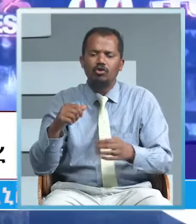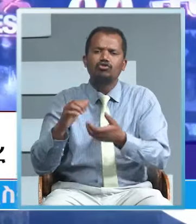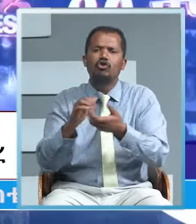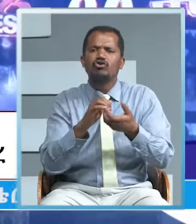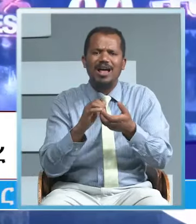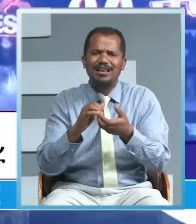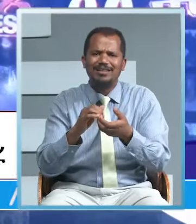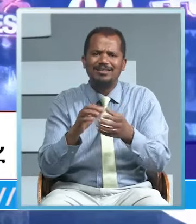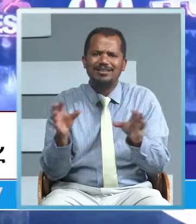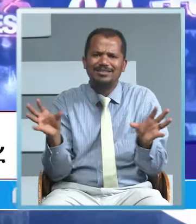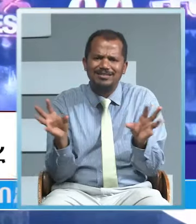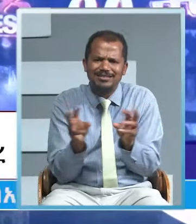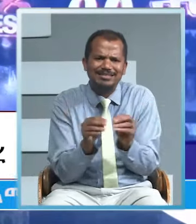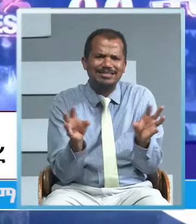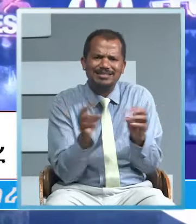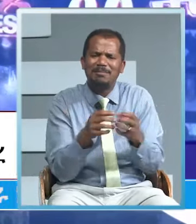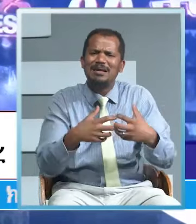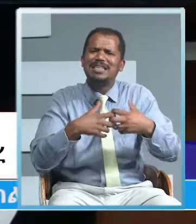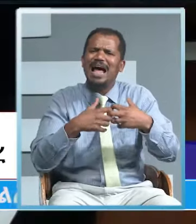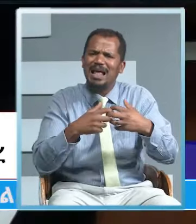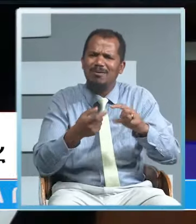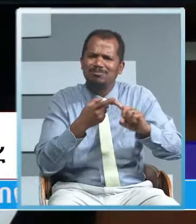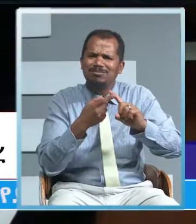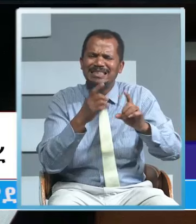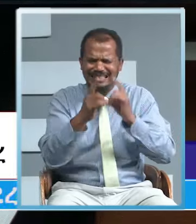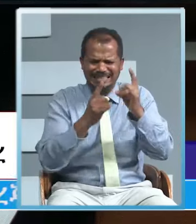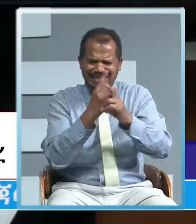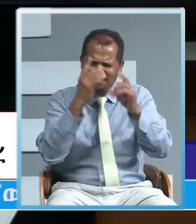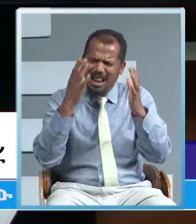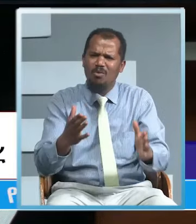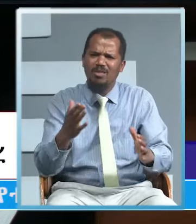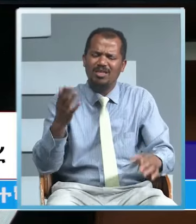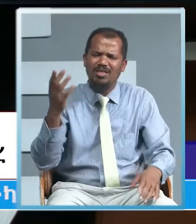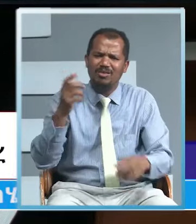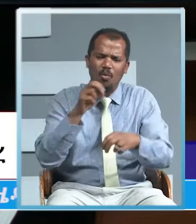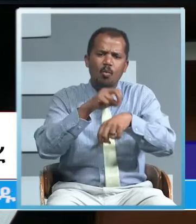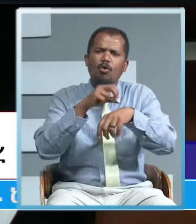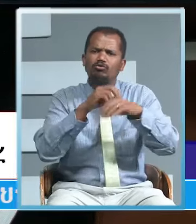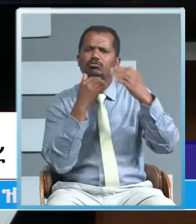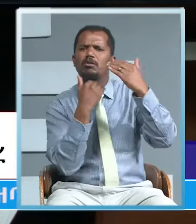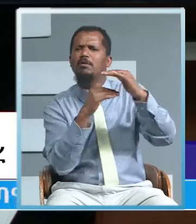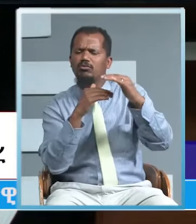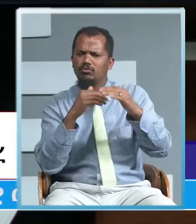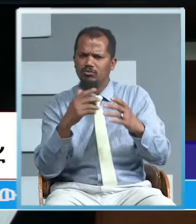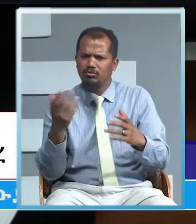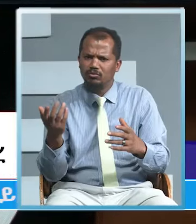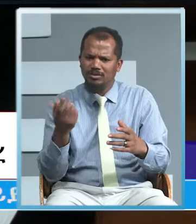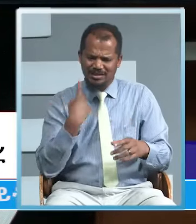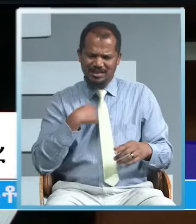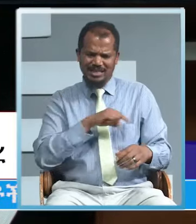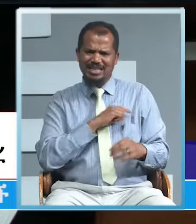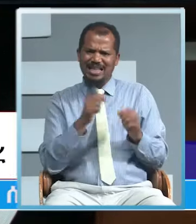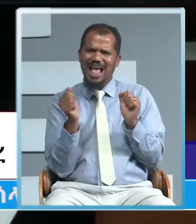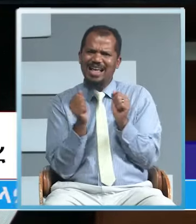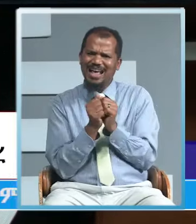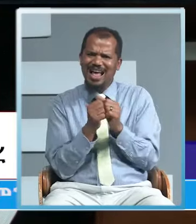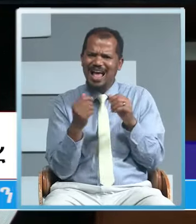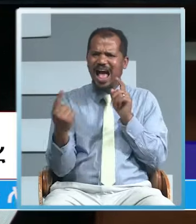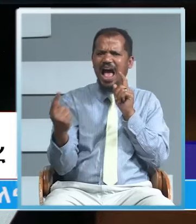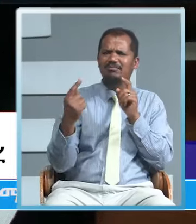ሶሻሊስት ሀገሮች የሰበሰበቻቸው መሳሪያዎች እጅግ ዘመናዊ ወቅቱን የሚመጥኑ ከኛ ጋራ